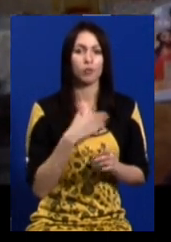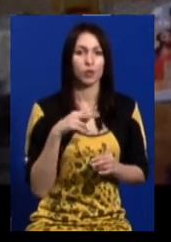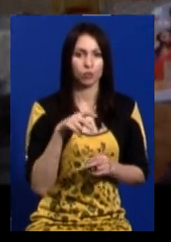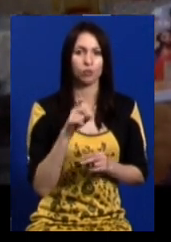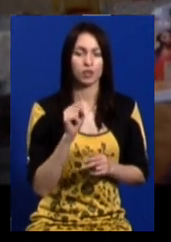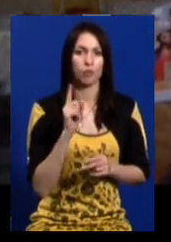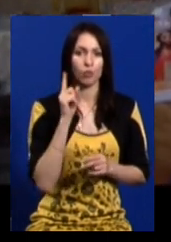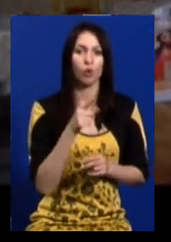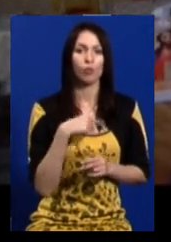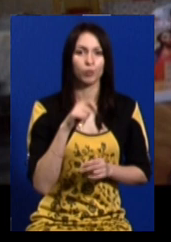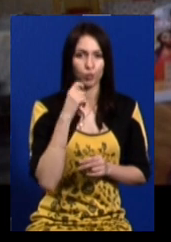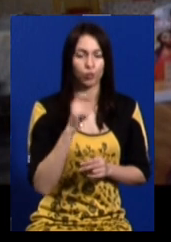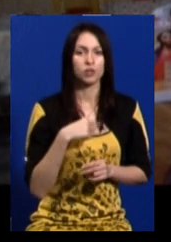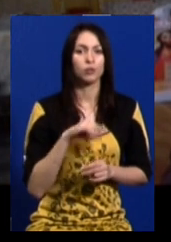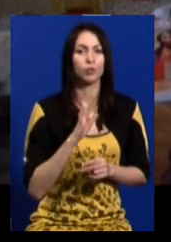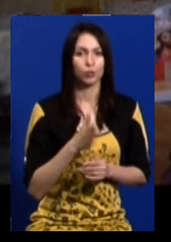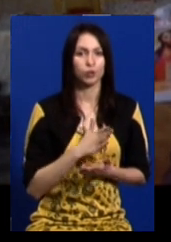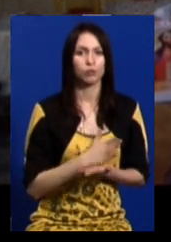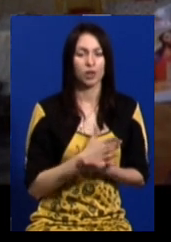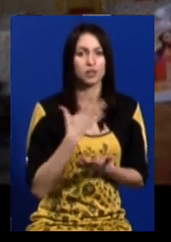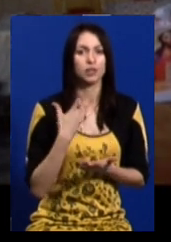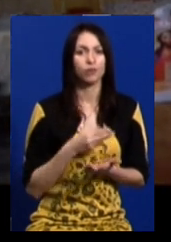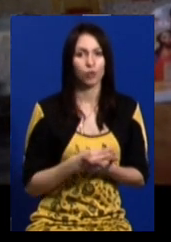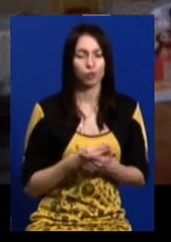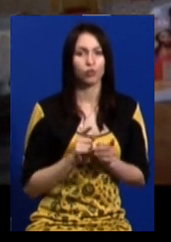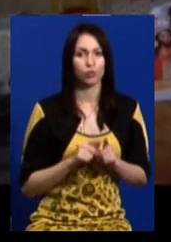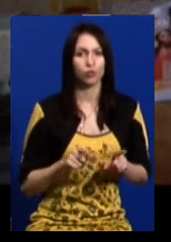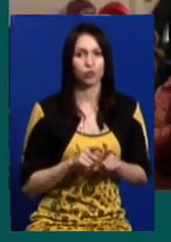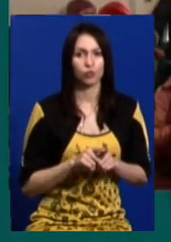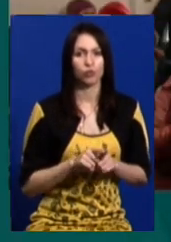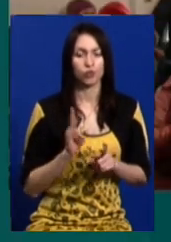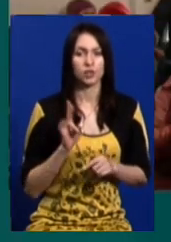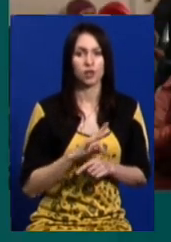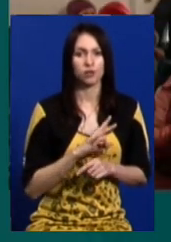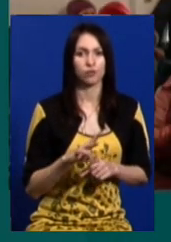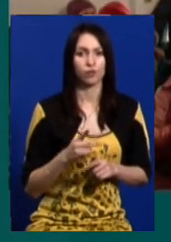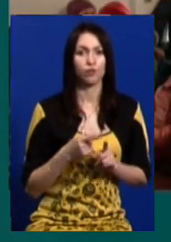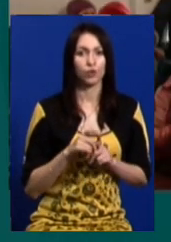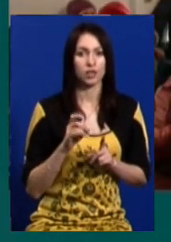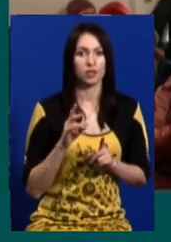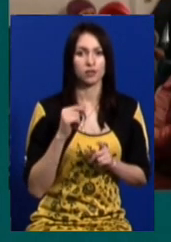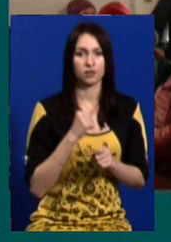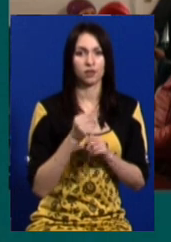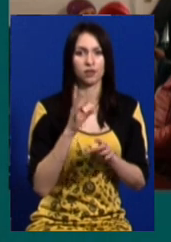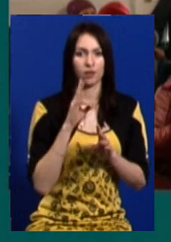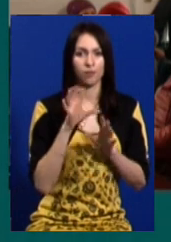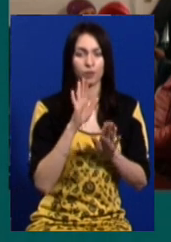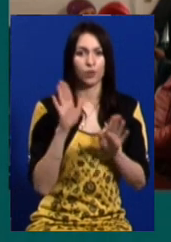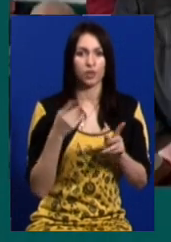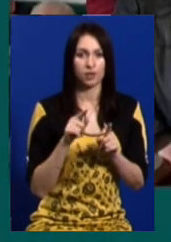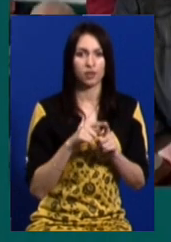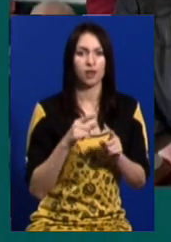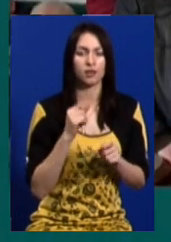українці, ми будемо мати свою ж теж церкву. Ці світлини зроблені на зборах релігійної